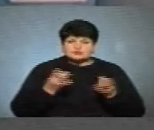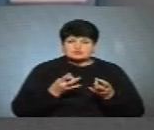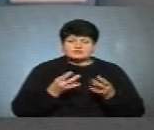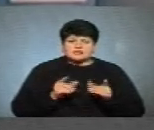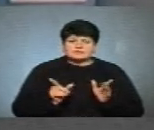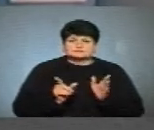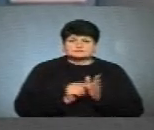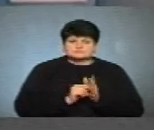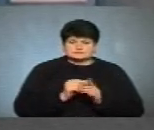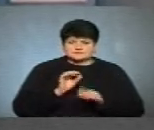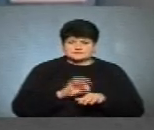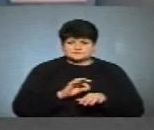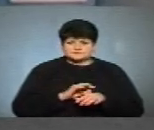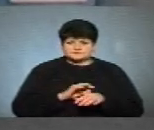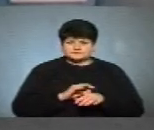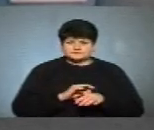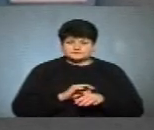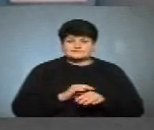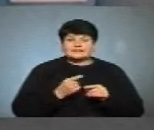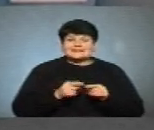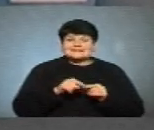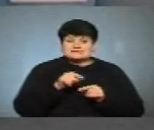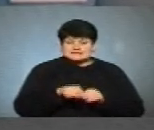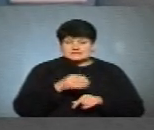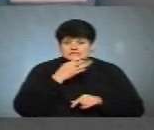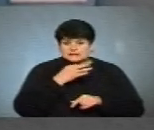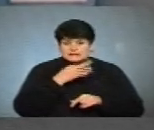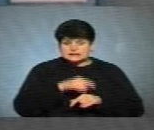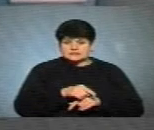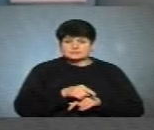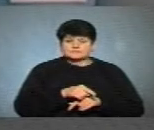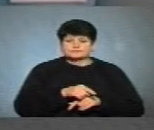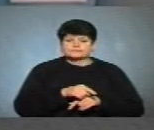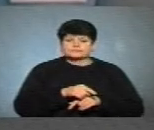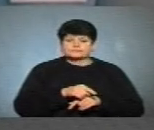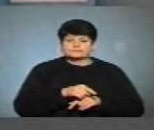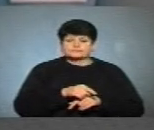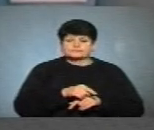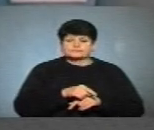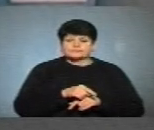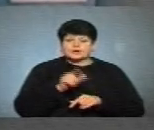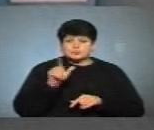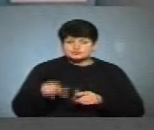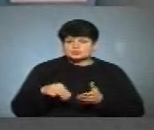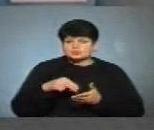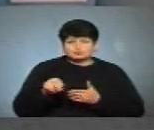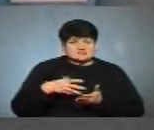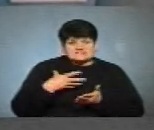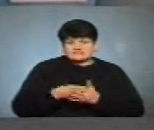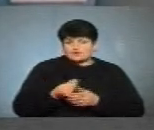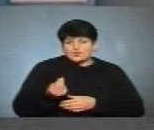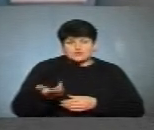як супутню патологію, супутньої патології. І ці ліки хворий купує за свої